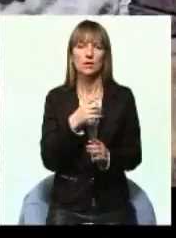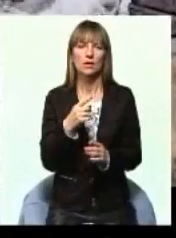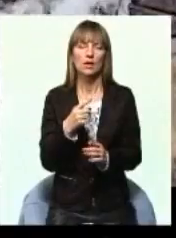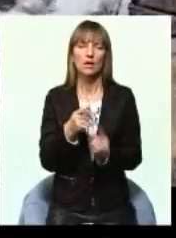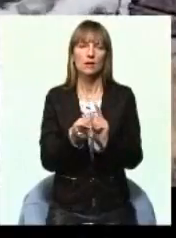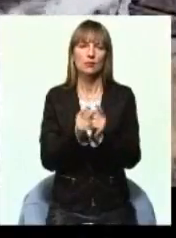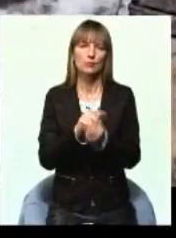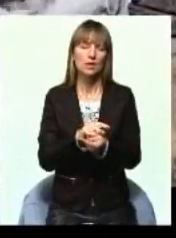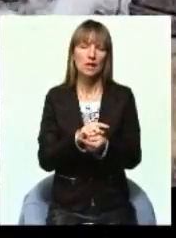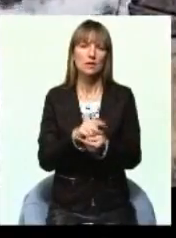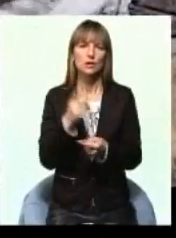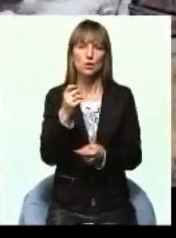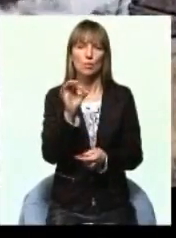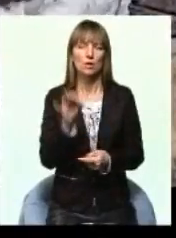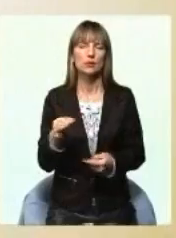її складно.